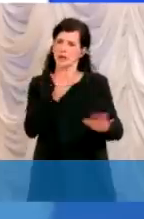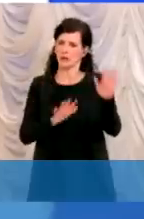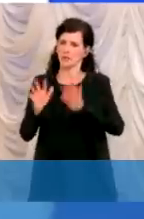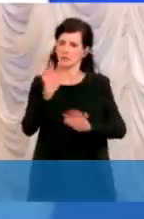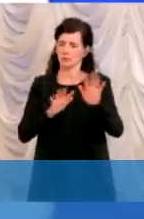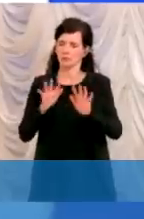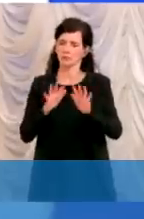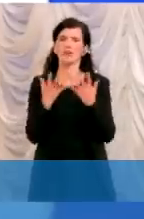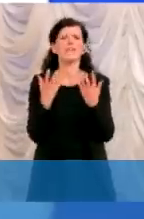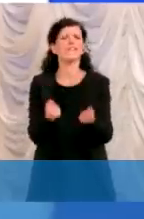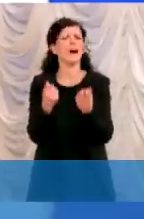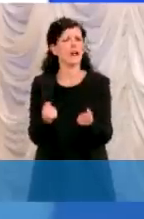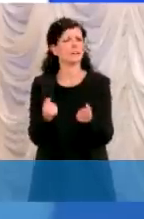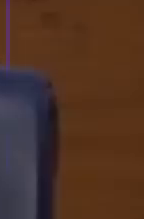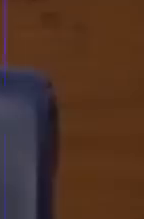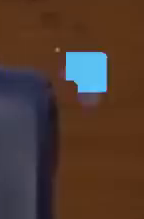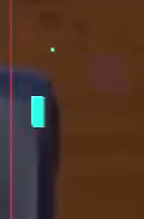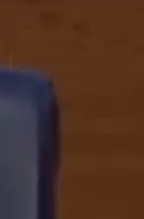Ho già dichiarato, l'ho detto più volte. Il MES.